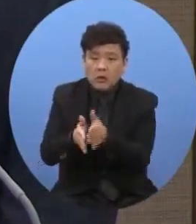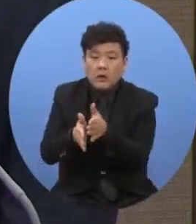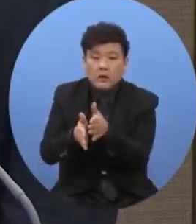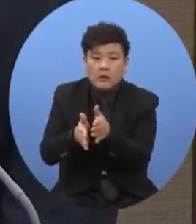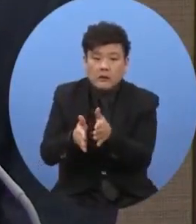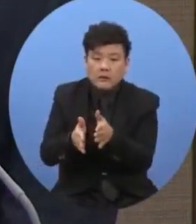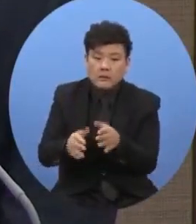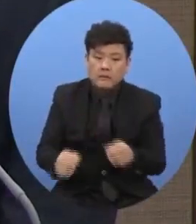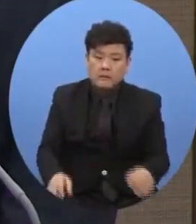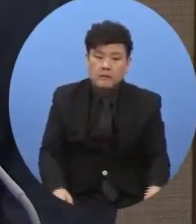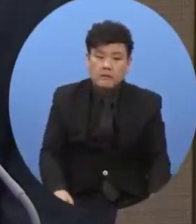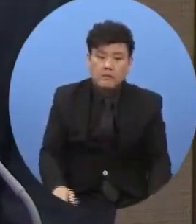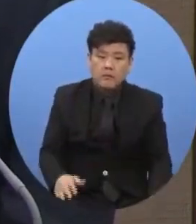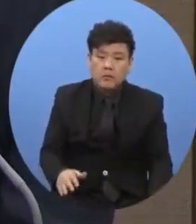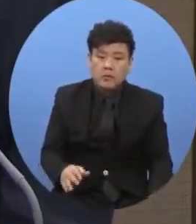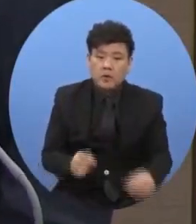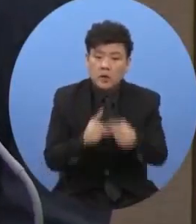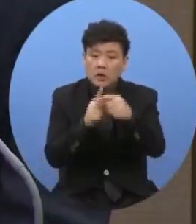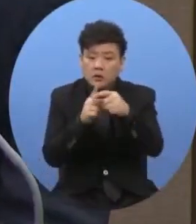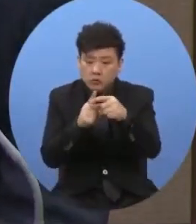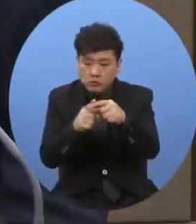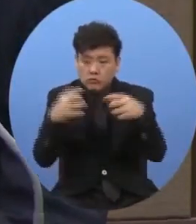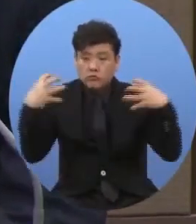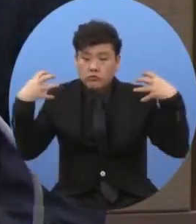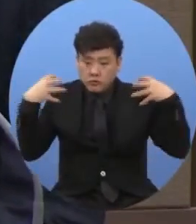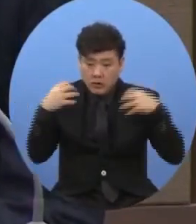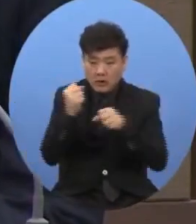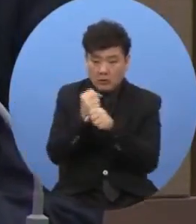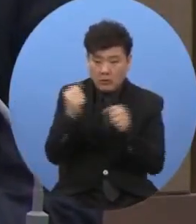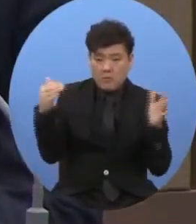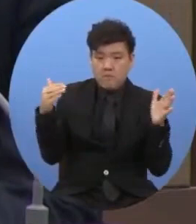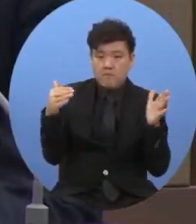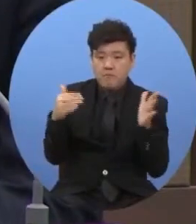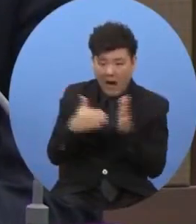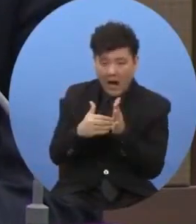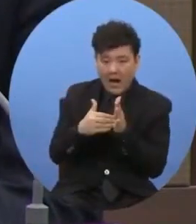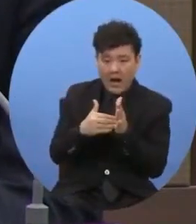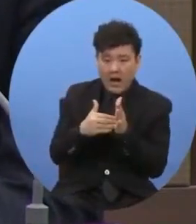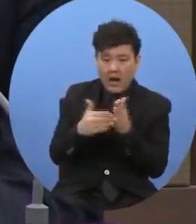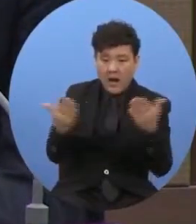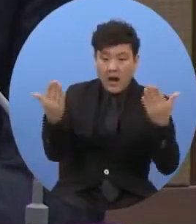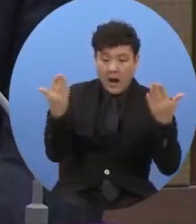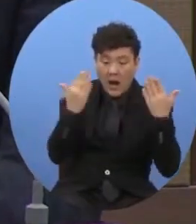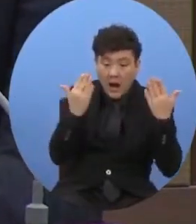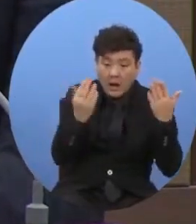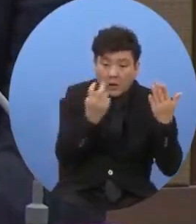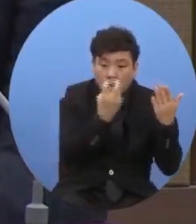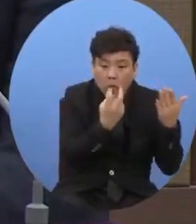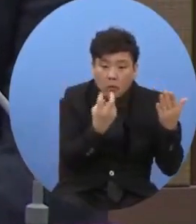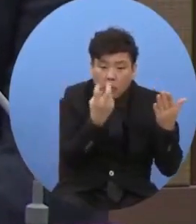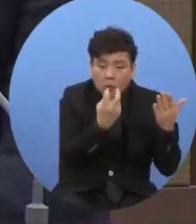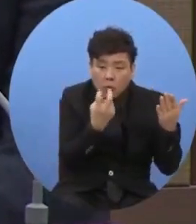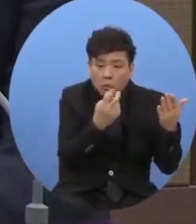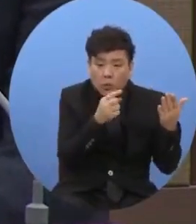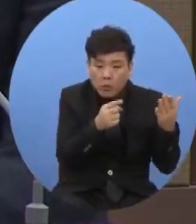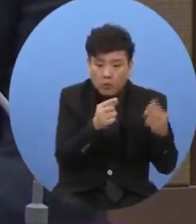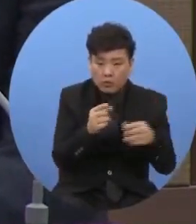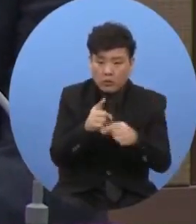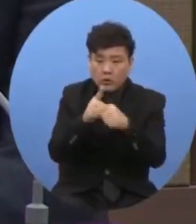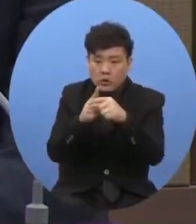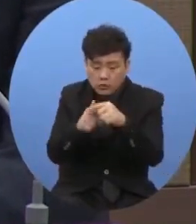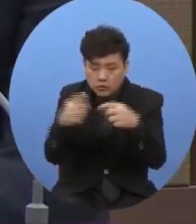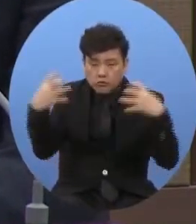모델은 저희가 사실은 중구청하고 만들기는 했습니다. 그러니까 학교 돌봄을 중구청이 지금